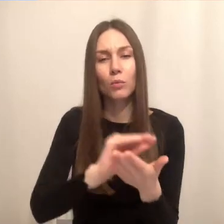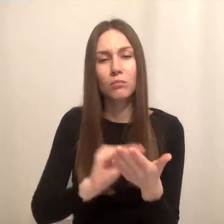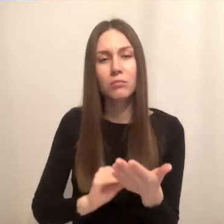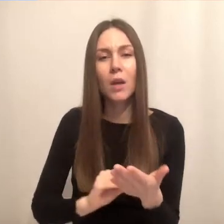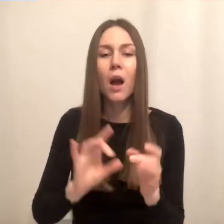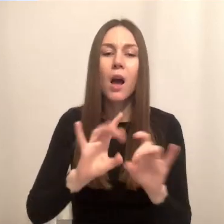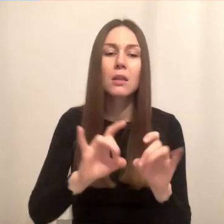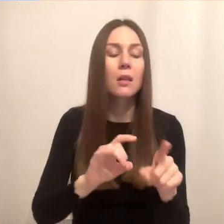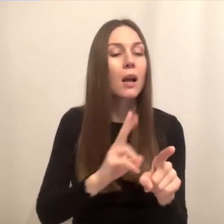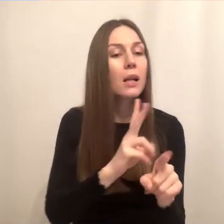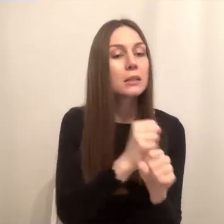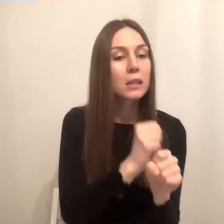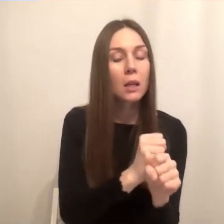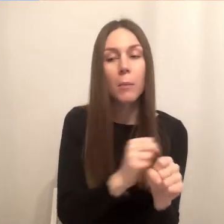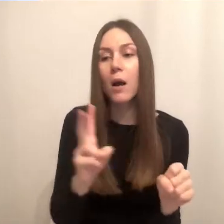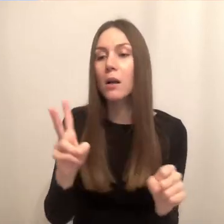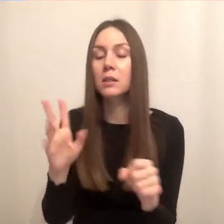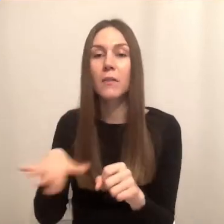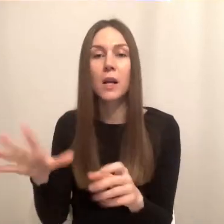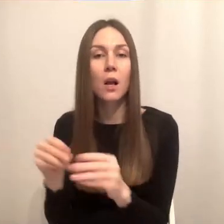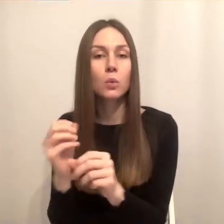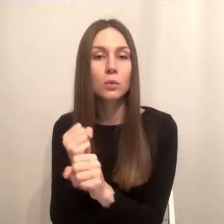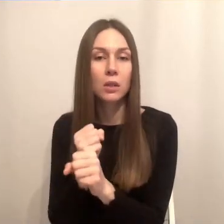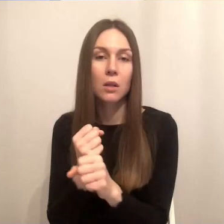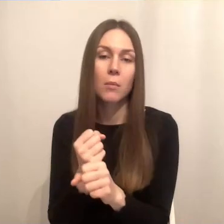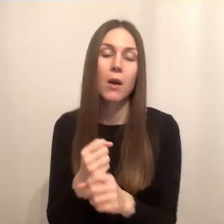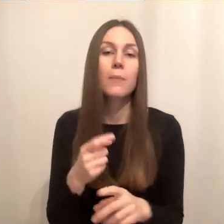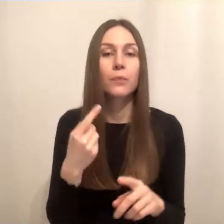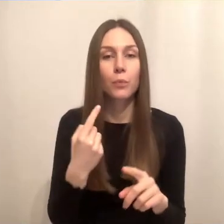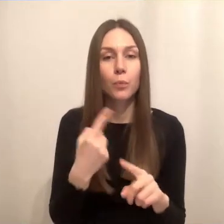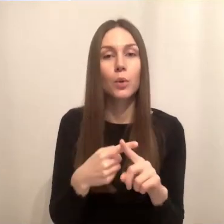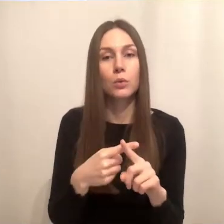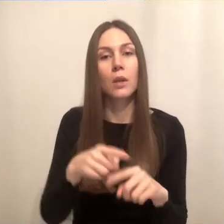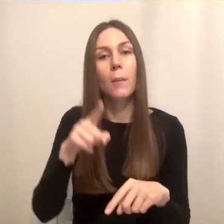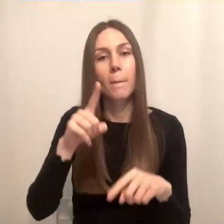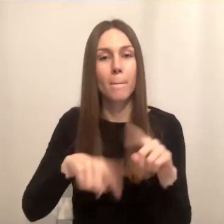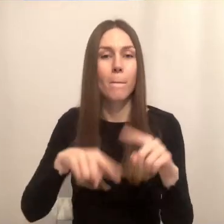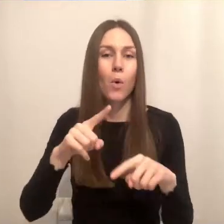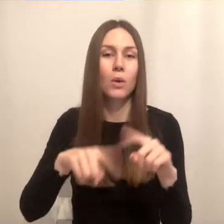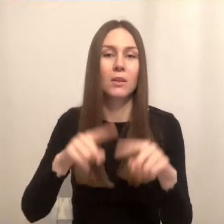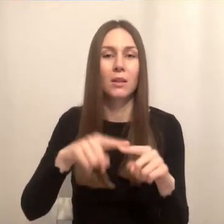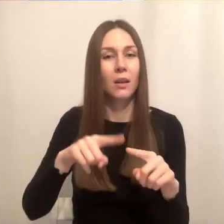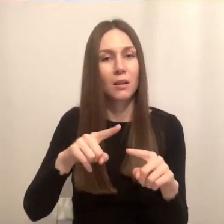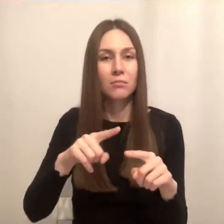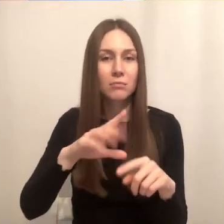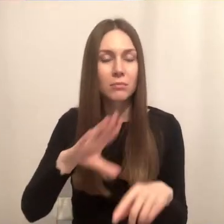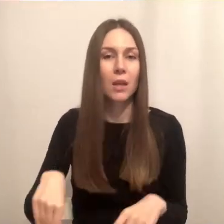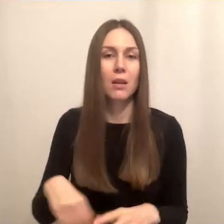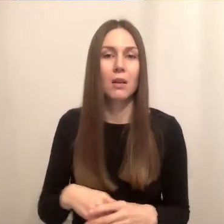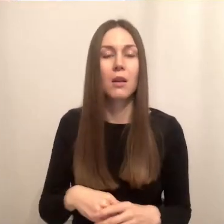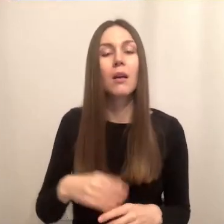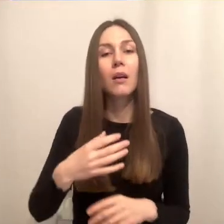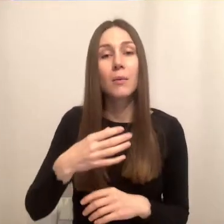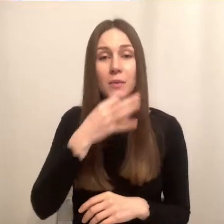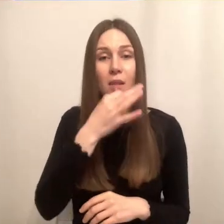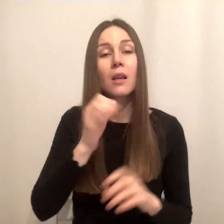kas turi dirbti su vaikais. Toliau yra be abejo depolitizavimas. Galima sakyti, kad nesam politizuoti, bet rajono gyventojai tikrai puikiai viską